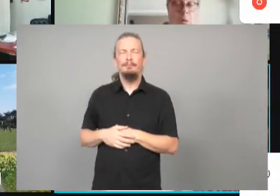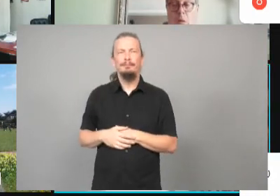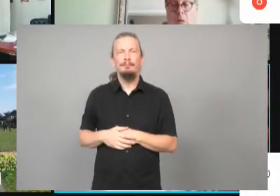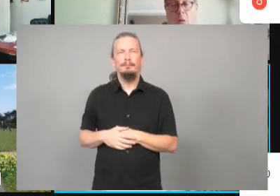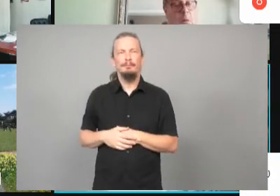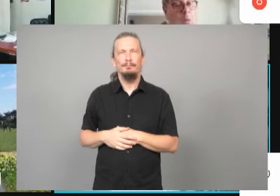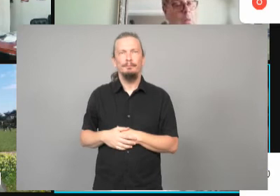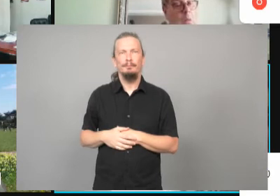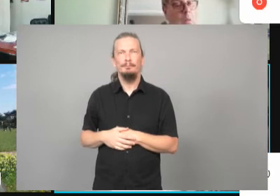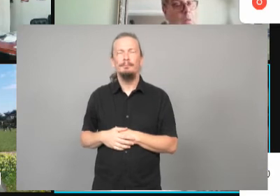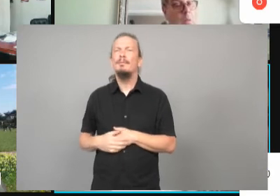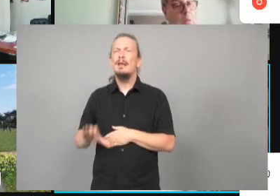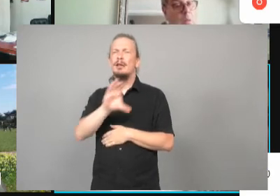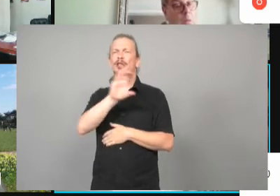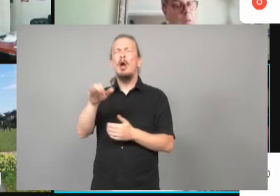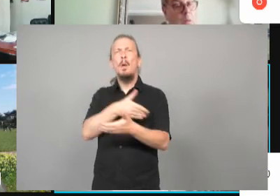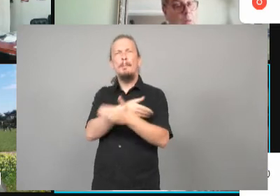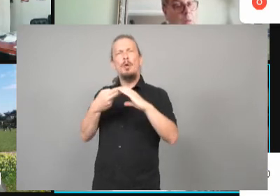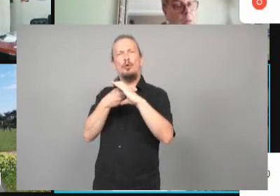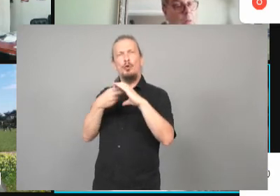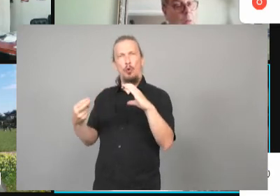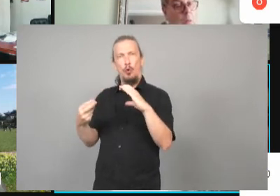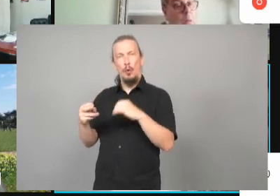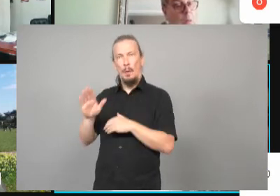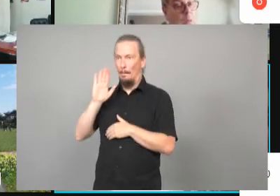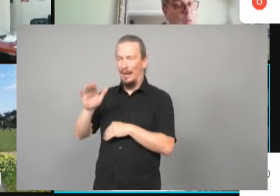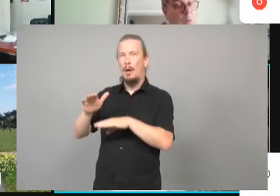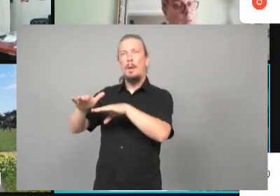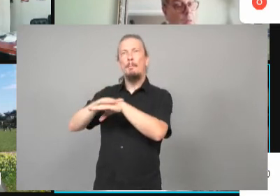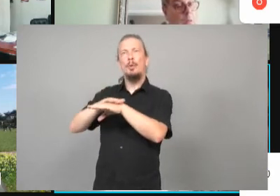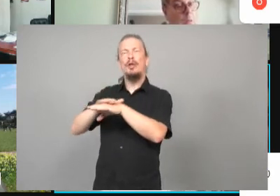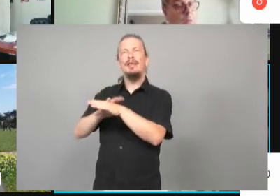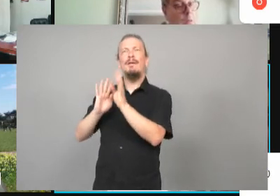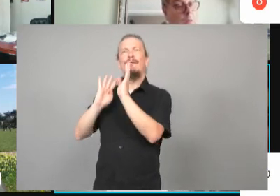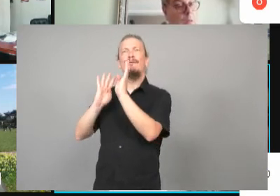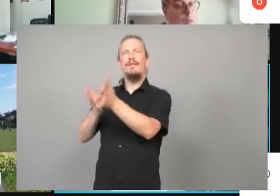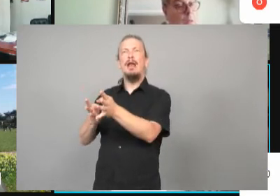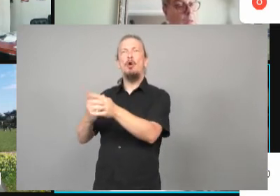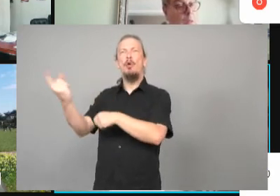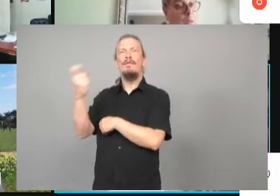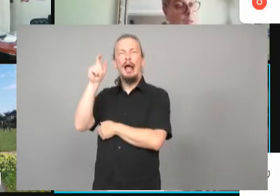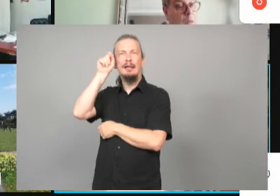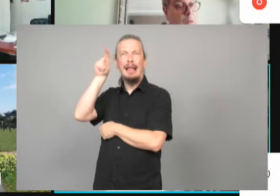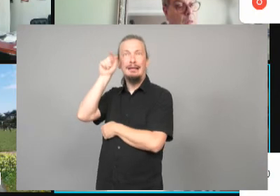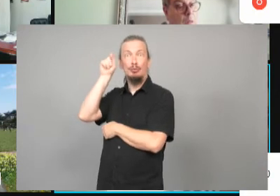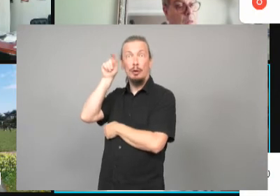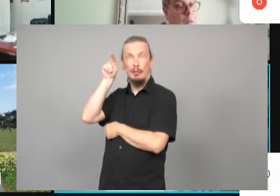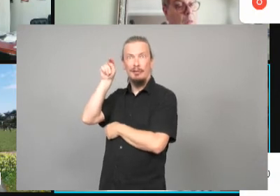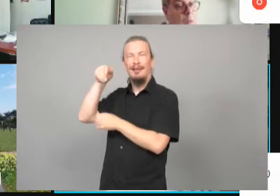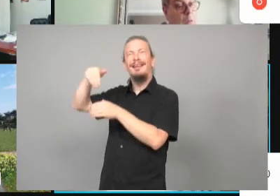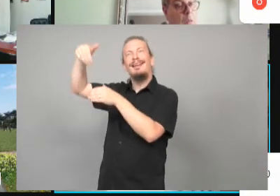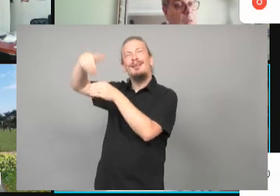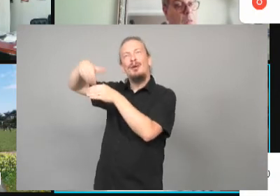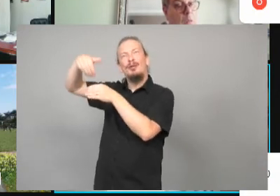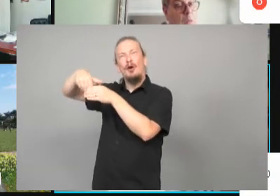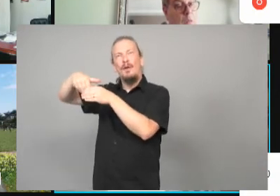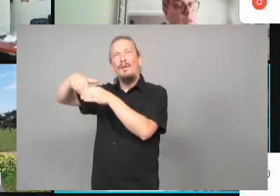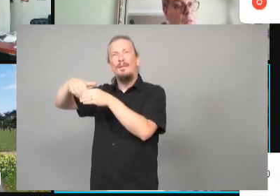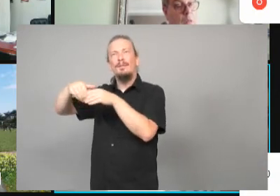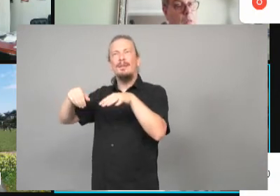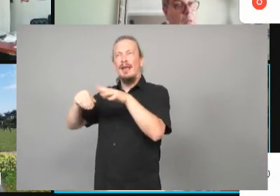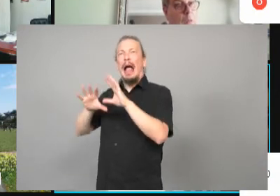c'est aussi le montant récemment voté pour la politique vélo par nos collègues de la métropole de Strasbourg, qui compte 2,5 fois